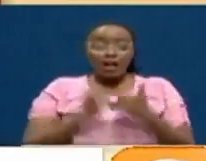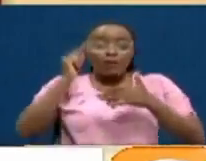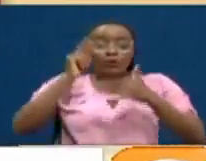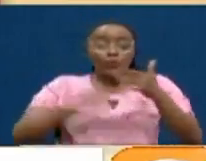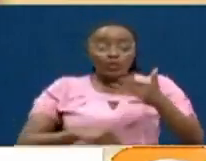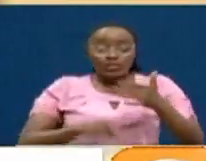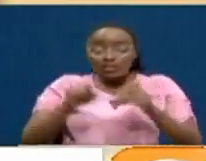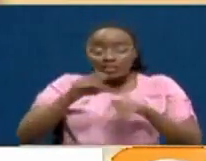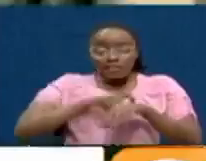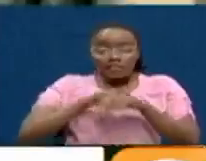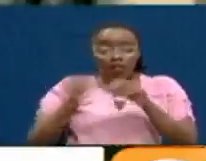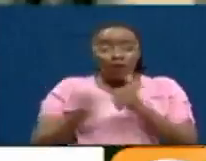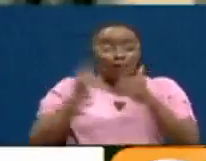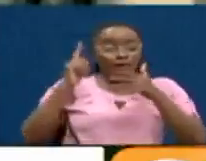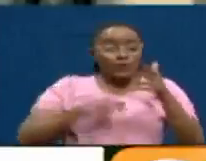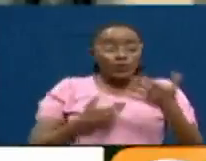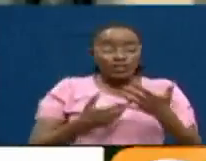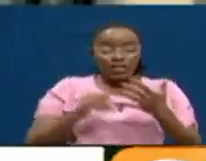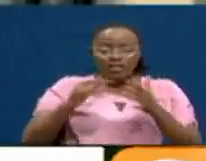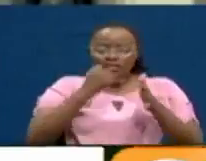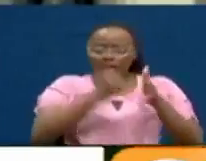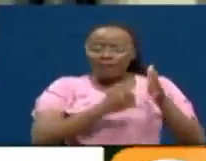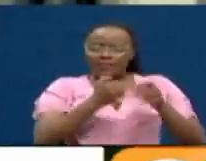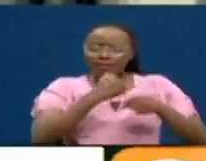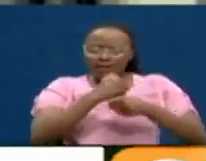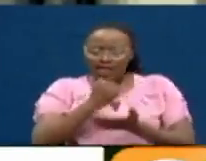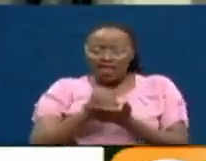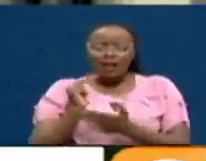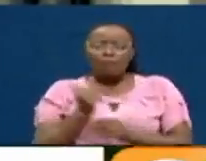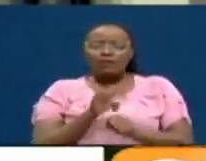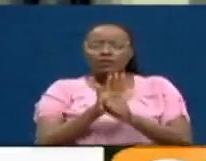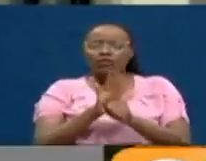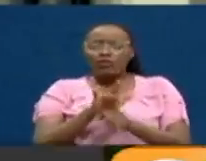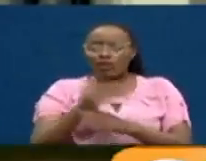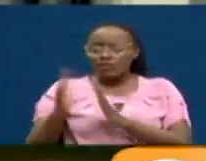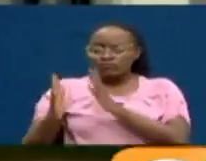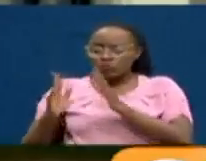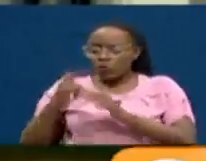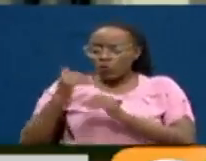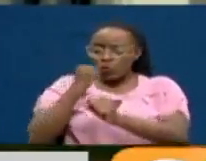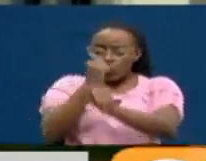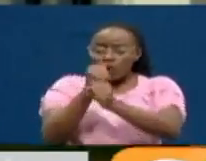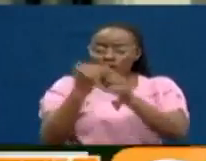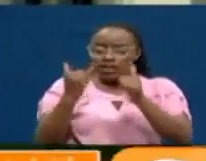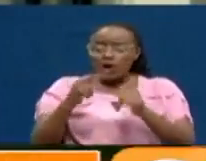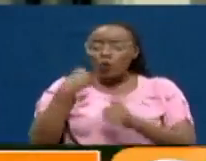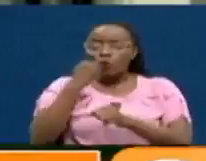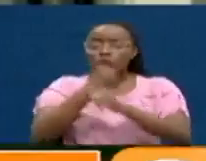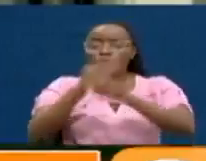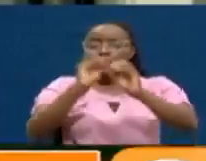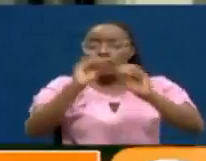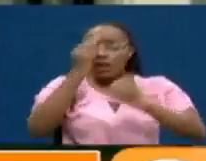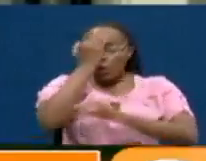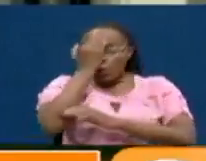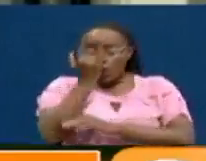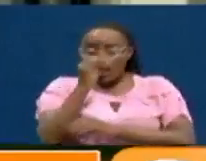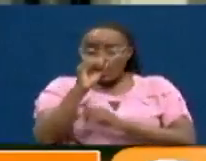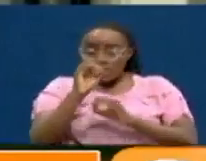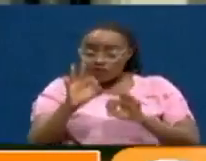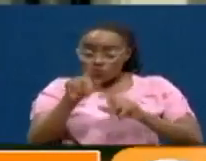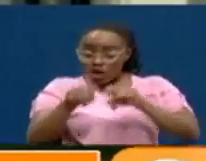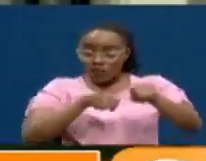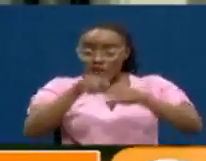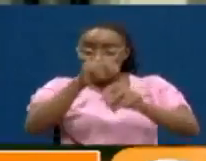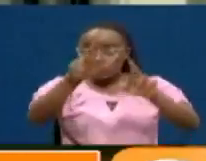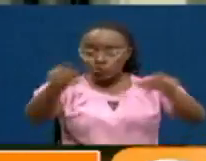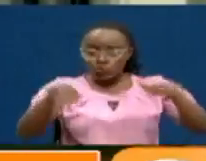at these times? Hii mashine inatusaidia sana kujua yule guard mwenye yuko kazi na pia mwenye yuko kazi. Manake ukiwa pale control room, unaweza